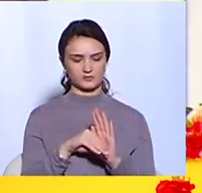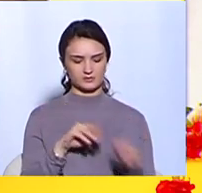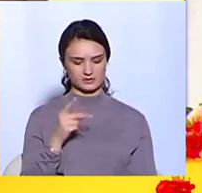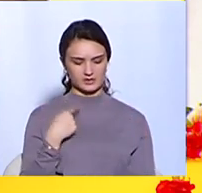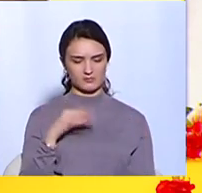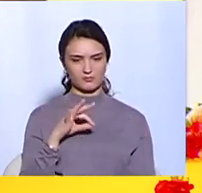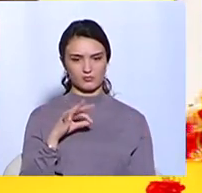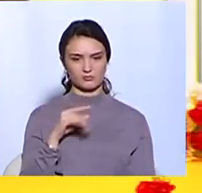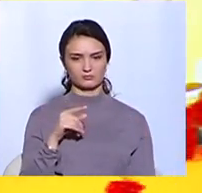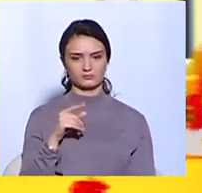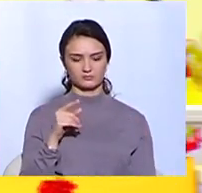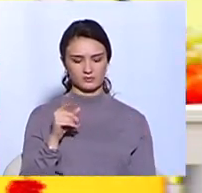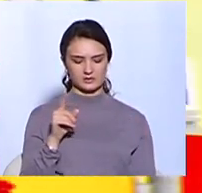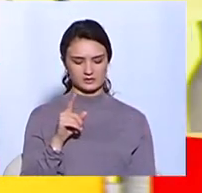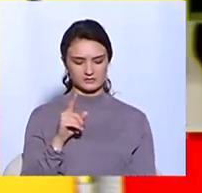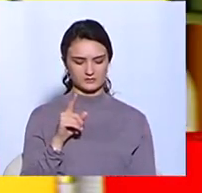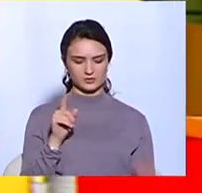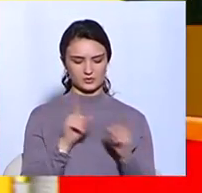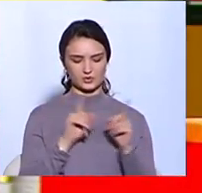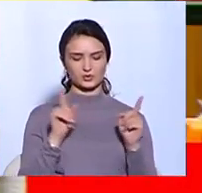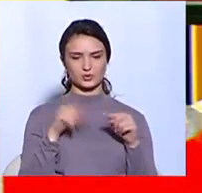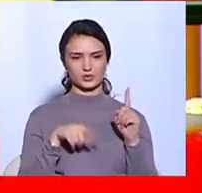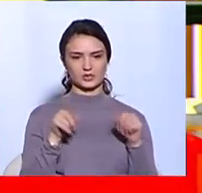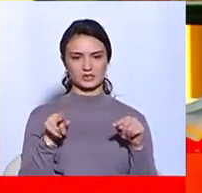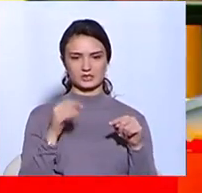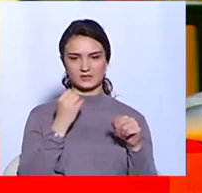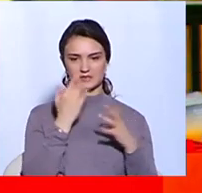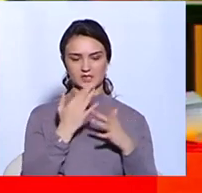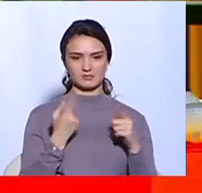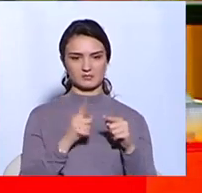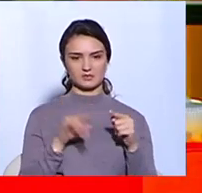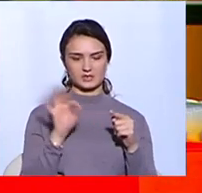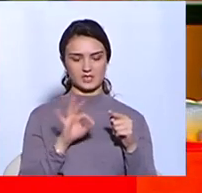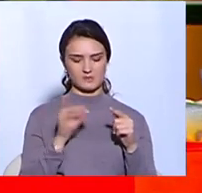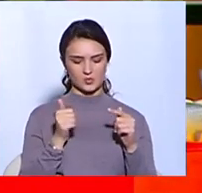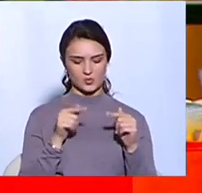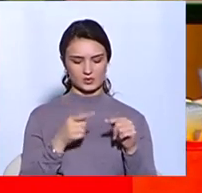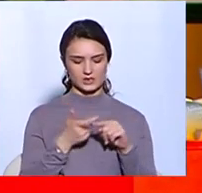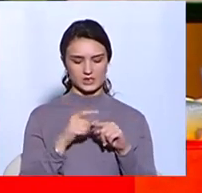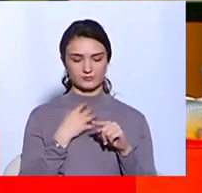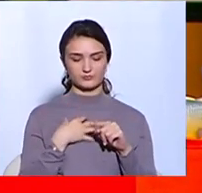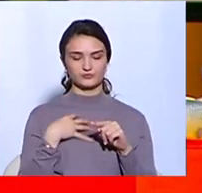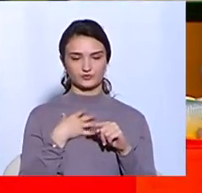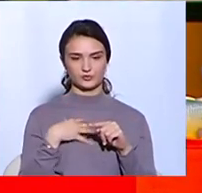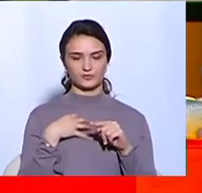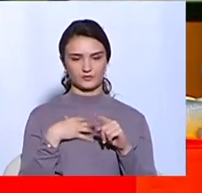გამო განიხილება და აგრეთვე ზოგიერთი ბიოლოგიურად აქტიური ნივთიერების გამო განიხილება როგორც ძალიან მნიშვნელოვანი